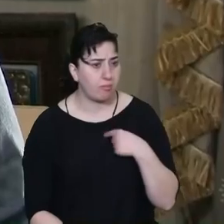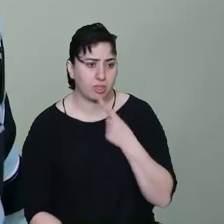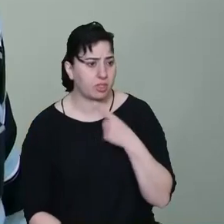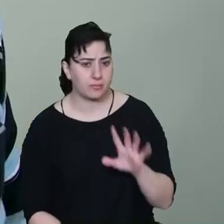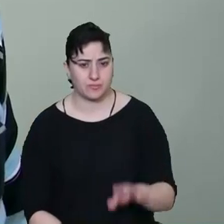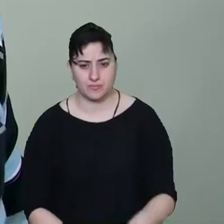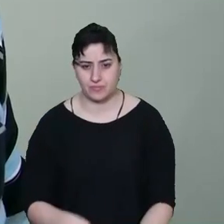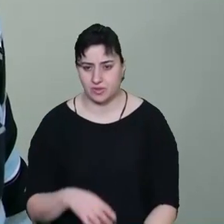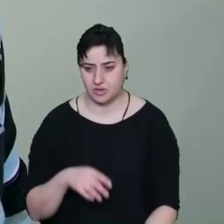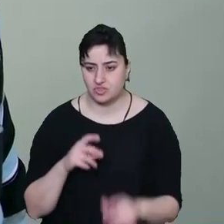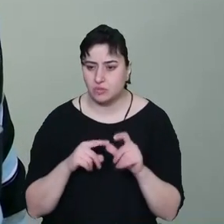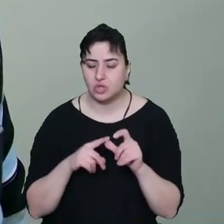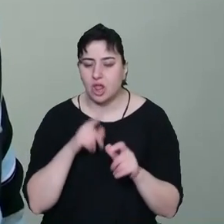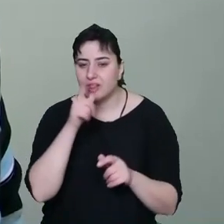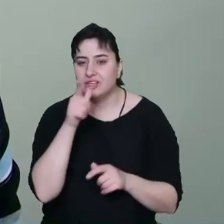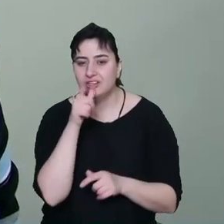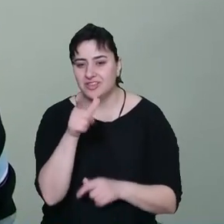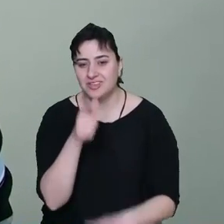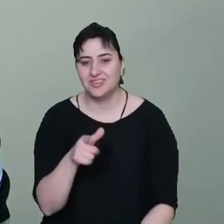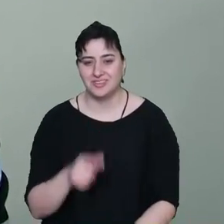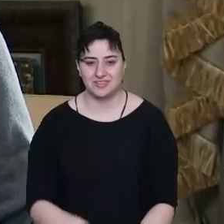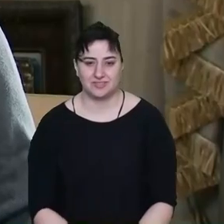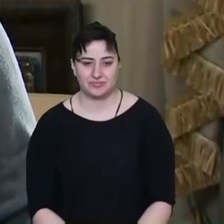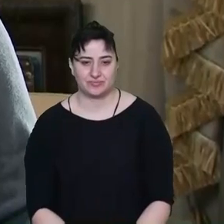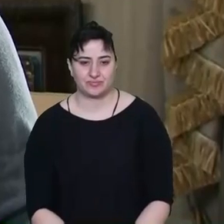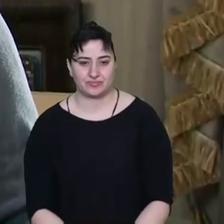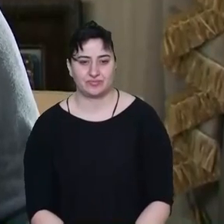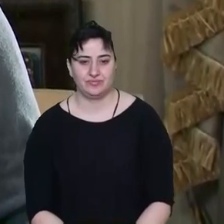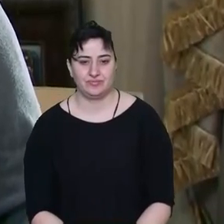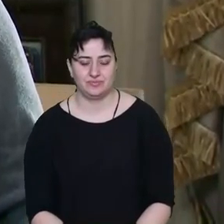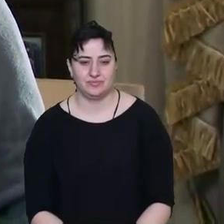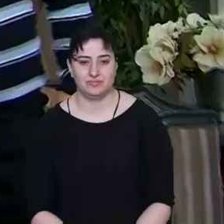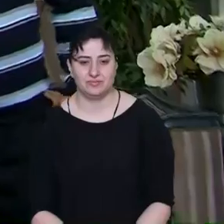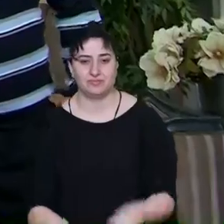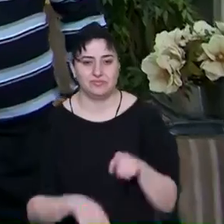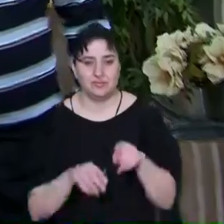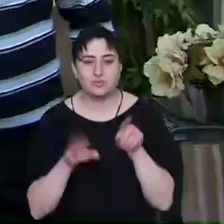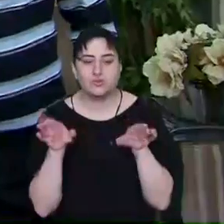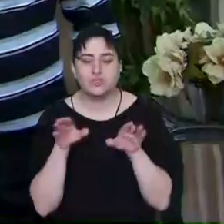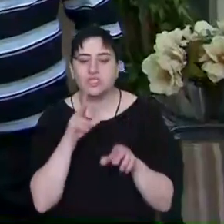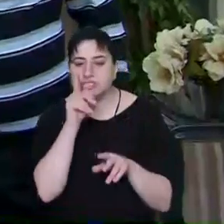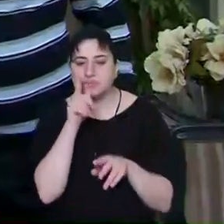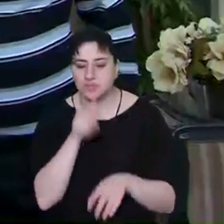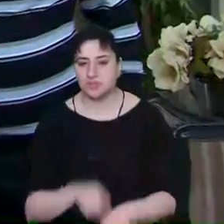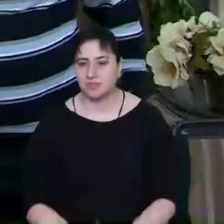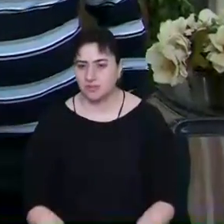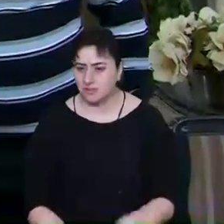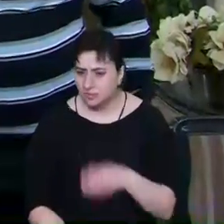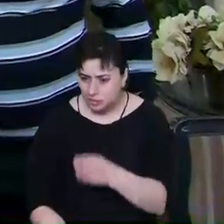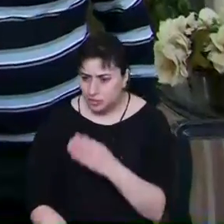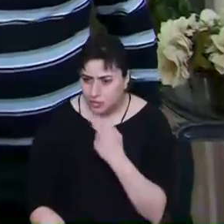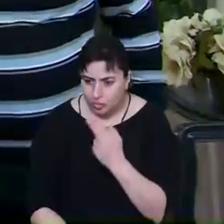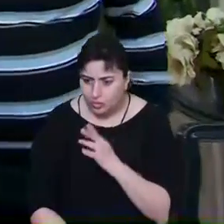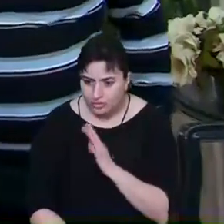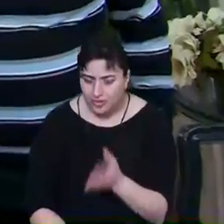demedim. Şapşal! Şapşal! İkili şaşkın bakışlarını aynı anda papağana çevirdiler. Şapşal! Şapşal! Anam bu